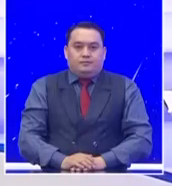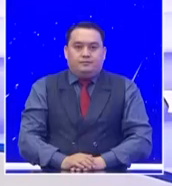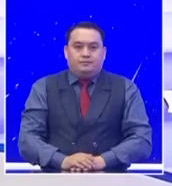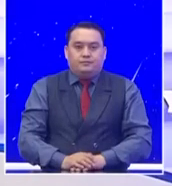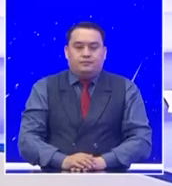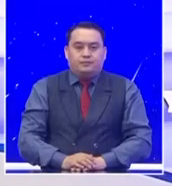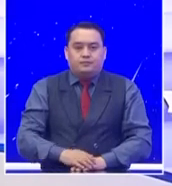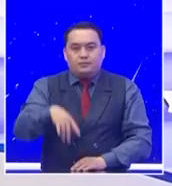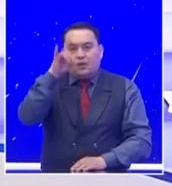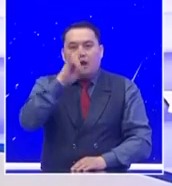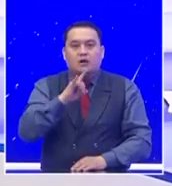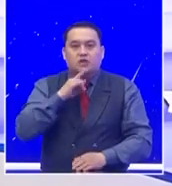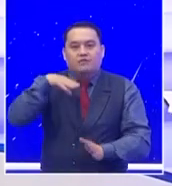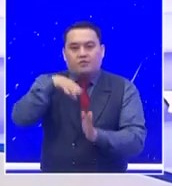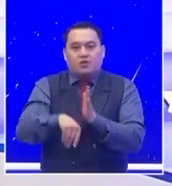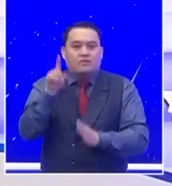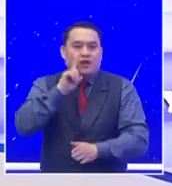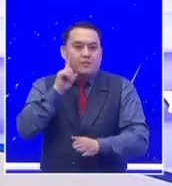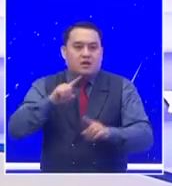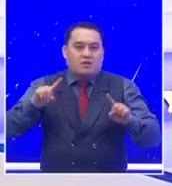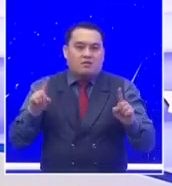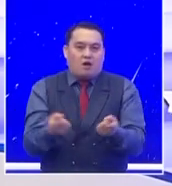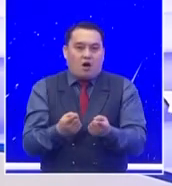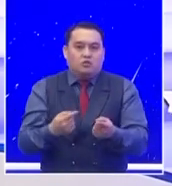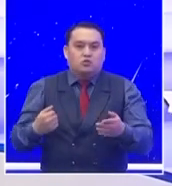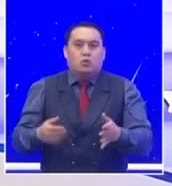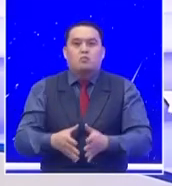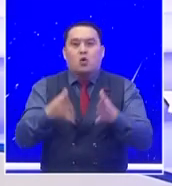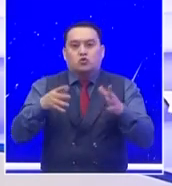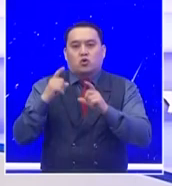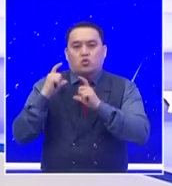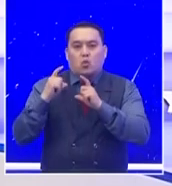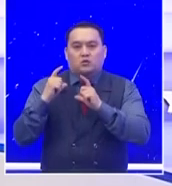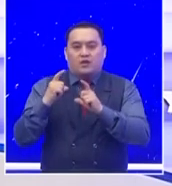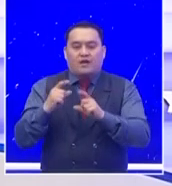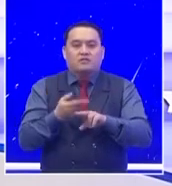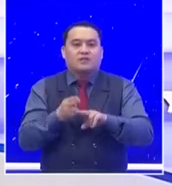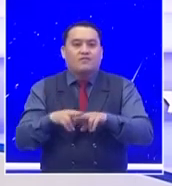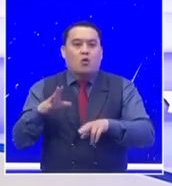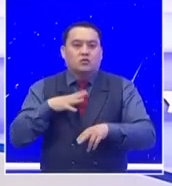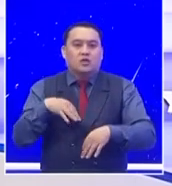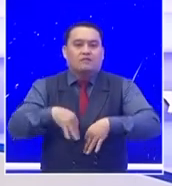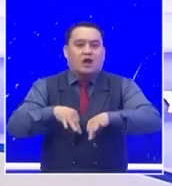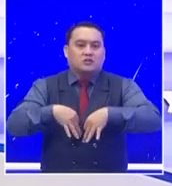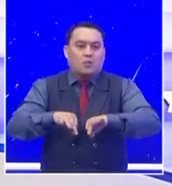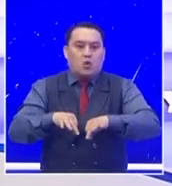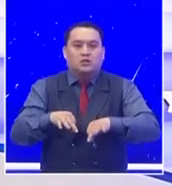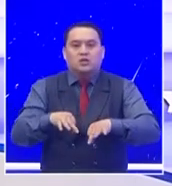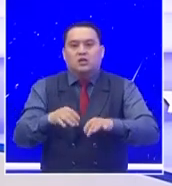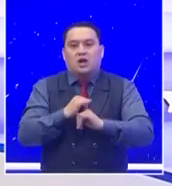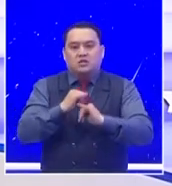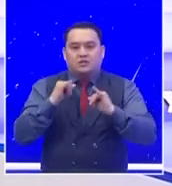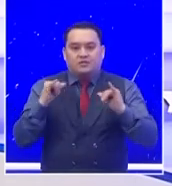в казахстане введено временное ограничение движения для большегрузов передает пресс-служба министерства индустрии и